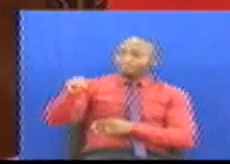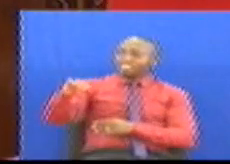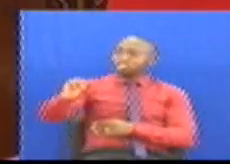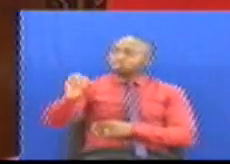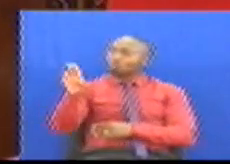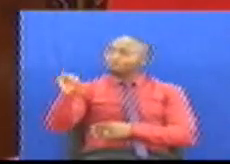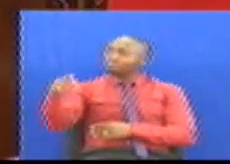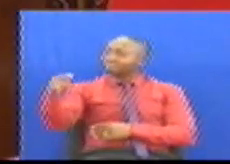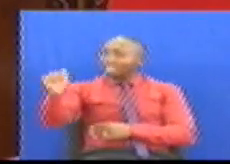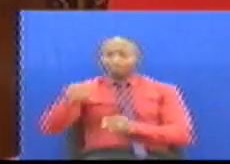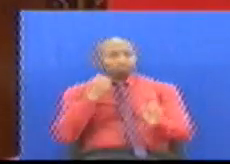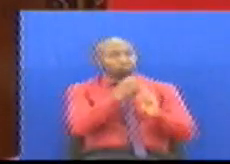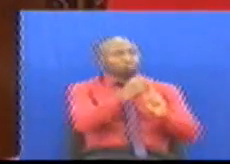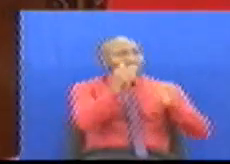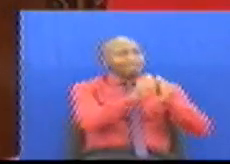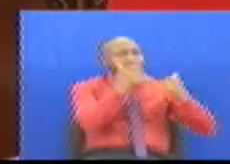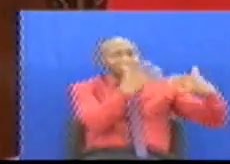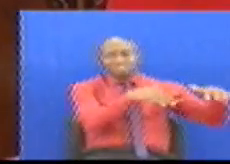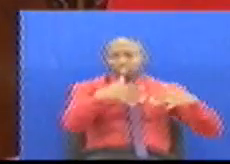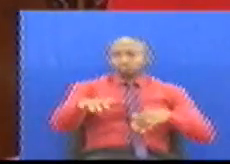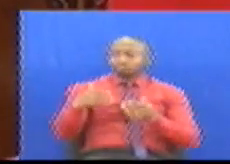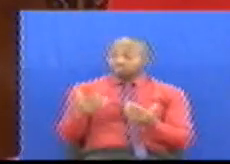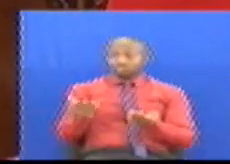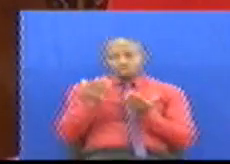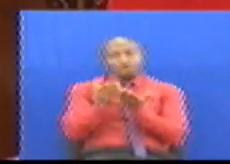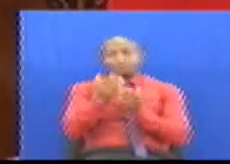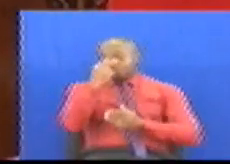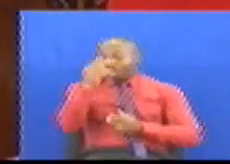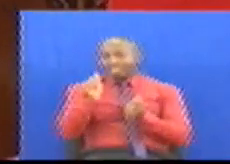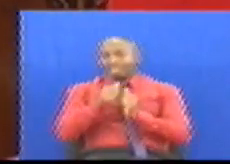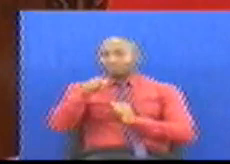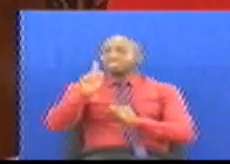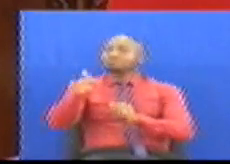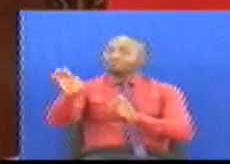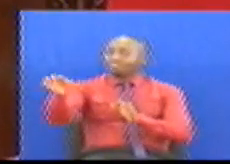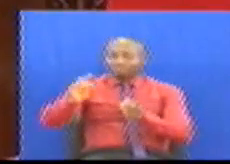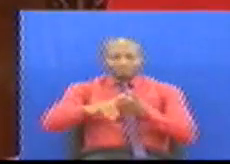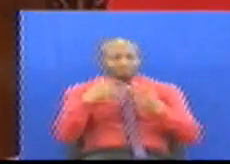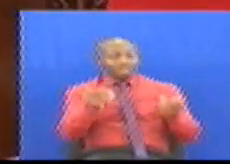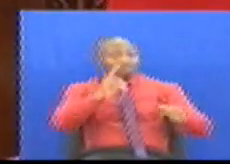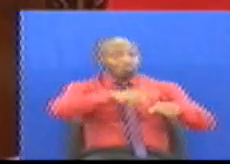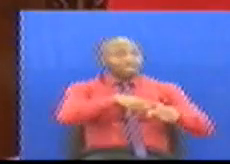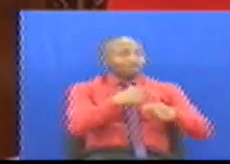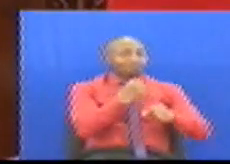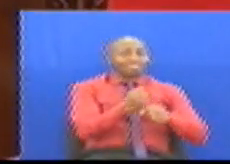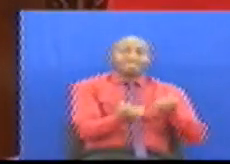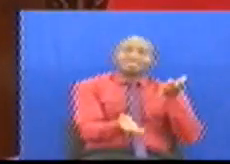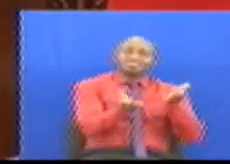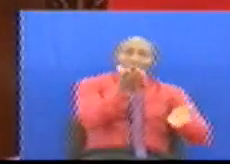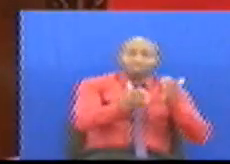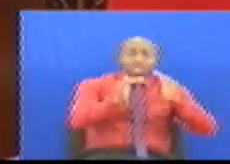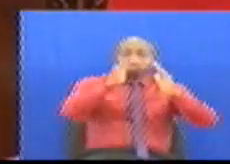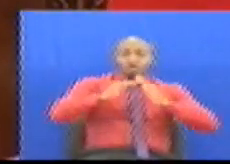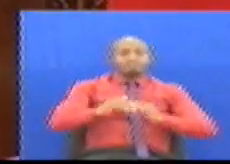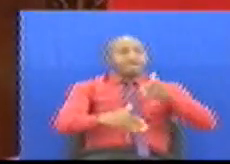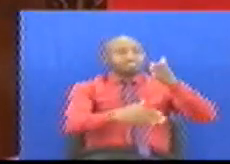pili kuja kushughulikia mchezo. Kwa hiyo tunaomba hili nalo tuliangalie kwamba linafanyikaje. Lakini ni muda sasa wa tathmini ya kuona hivi hizi nyumba tulizojenga